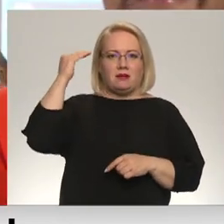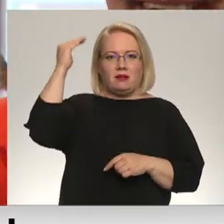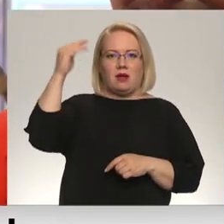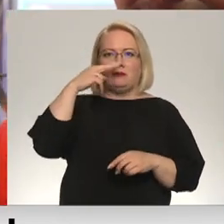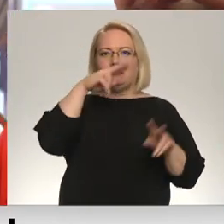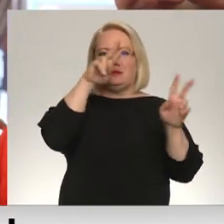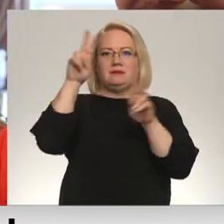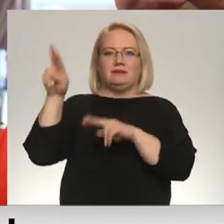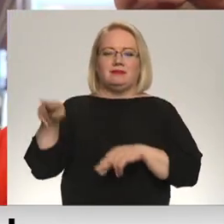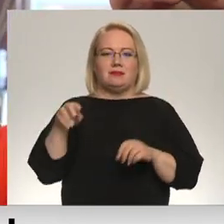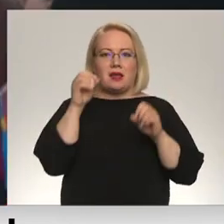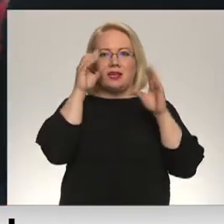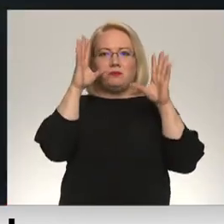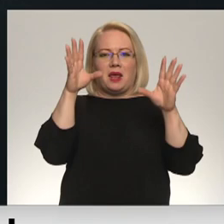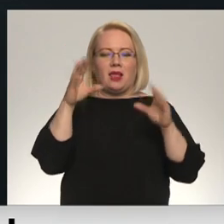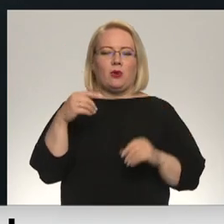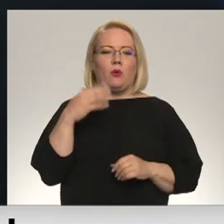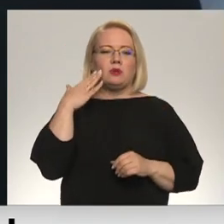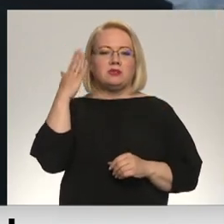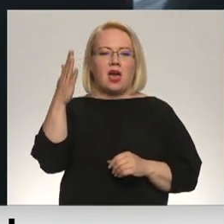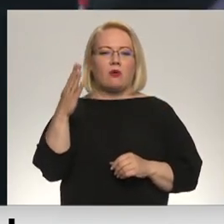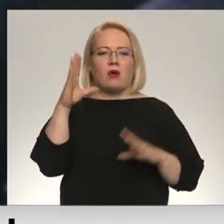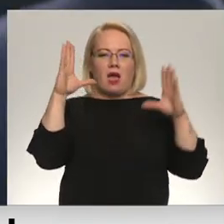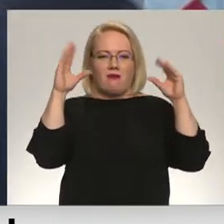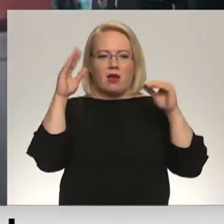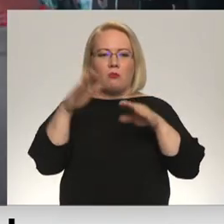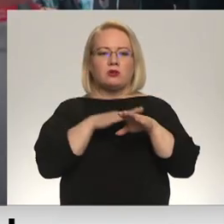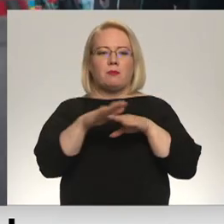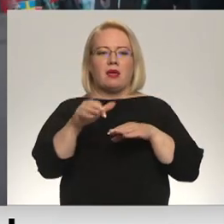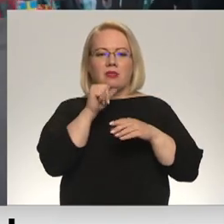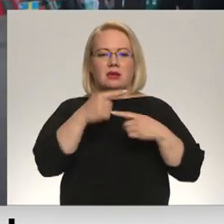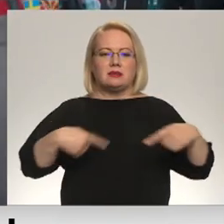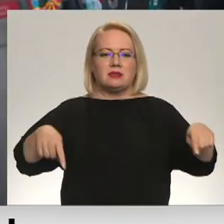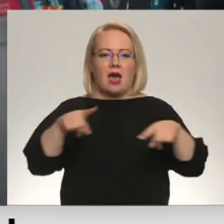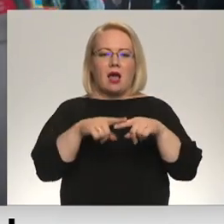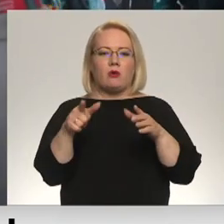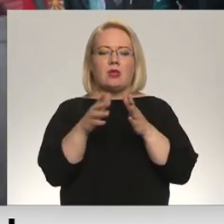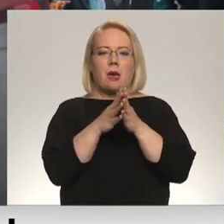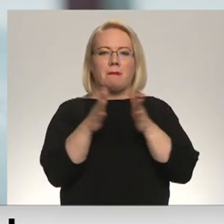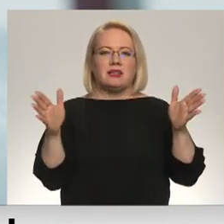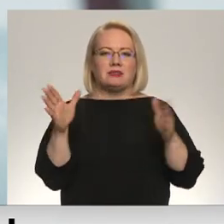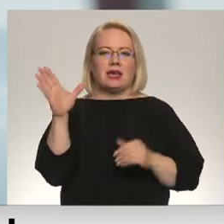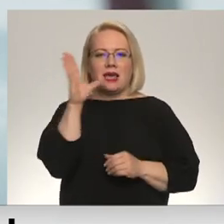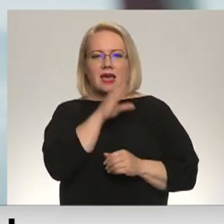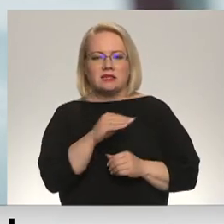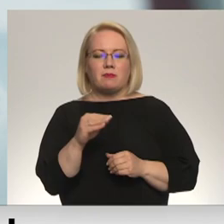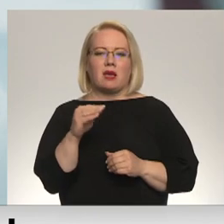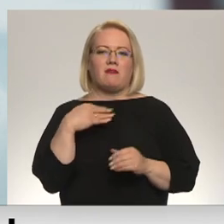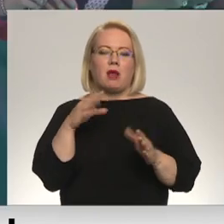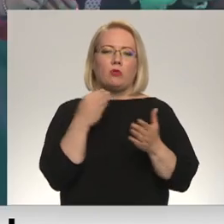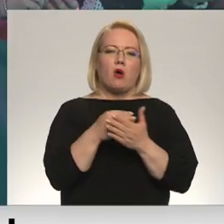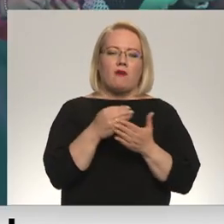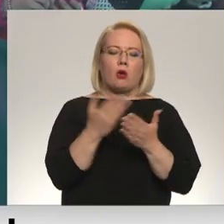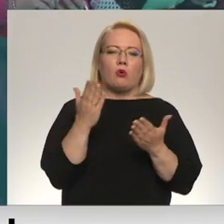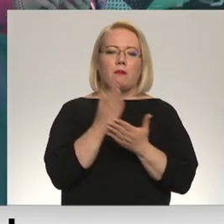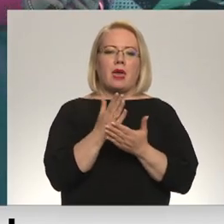izbrīnīt, skatīties apkārt. Un cerams, ka vakarā būs pilna zāle ar publiku, cerams. Tā ir milzīga iespēja, un mēs tiešām novērtējam to, ko mēs, tur, kur mēs esam, un baudām